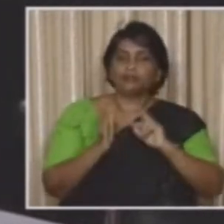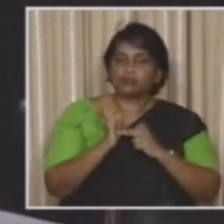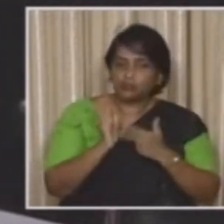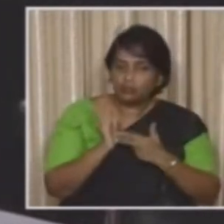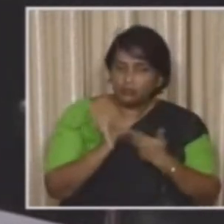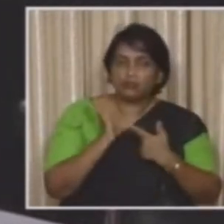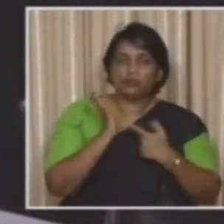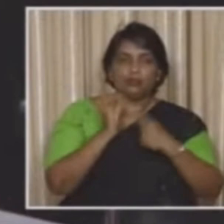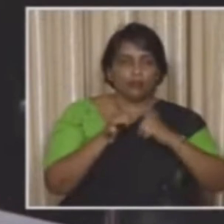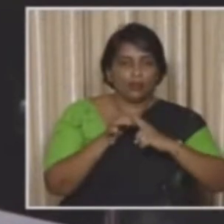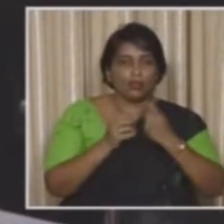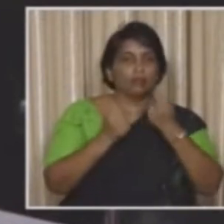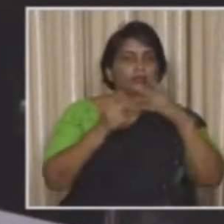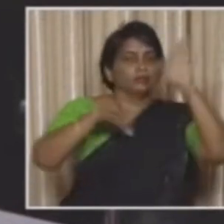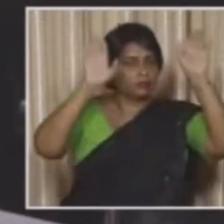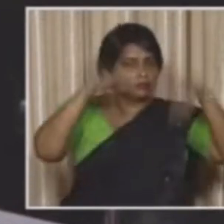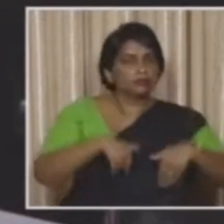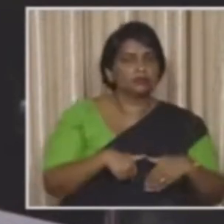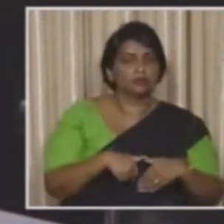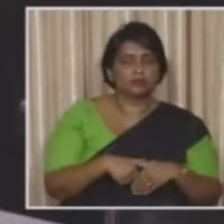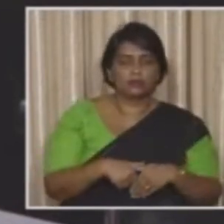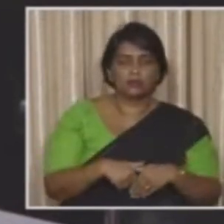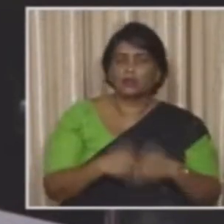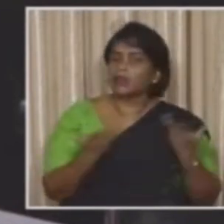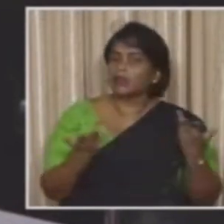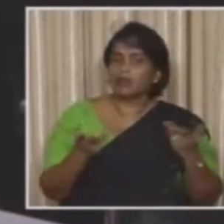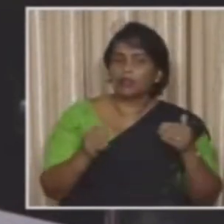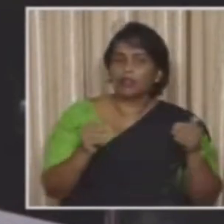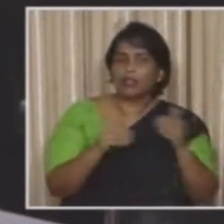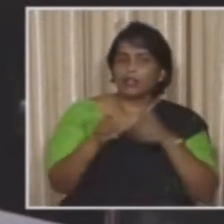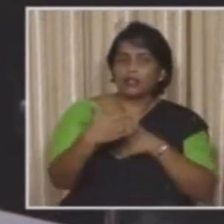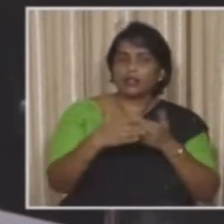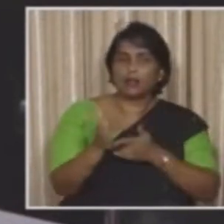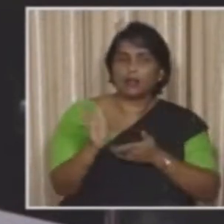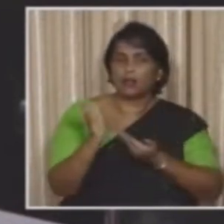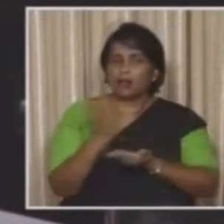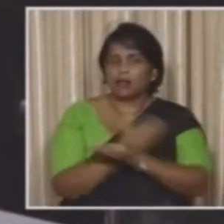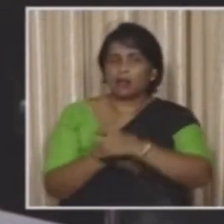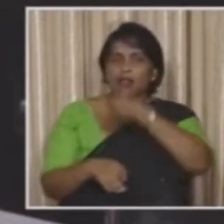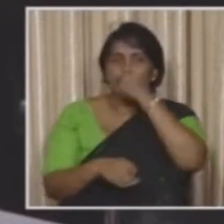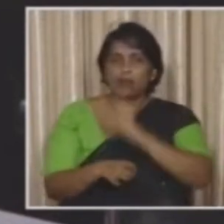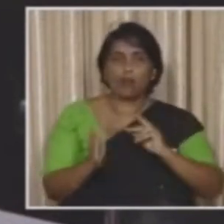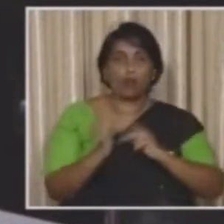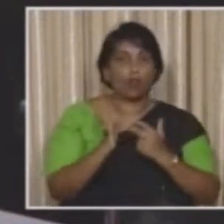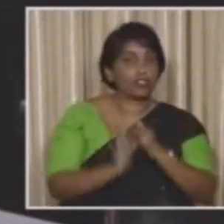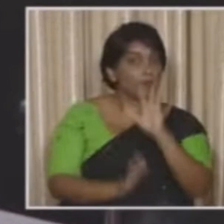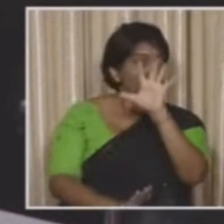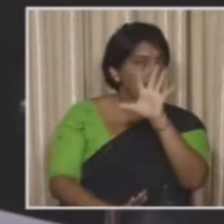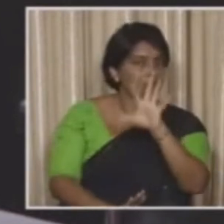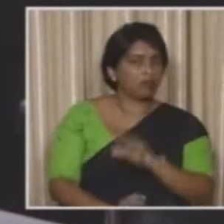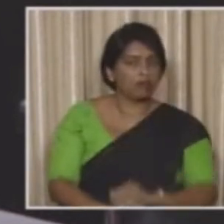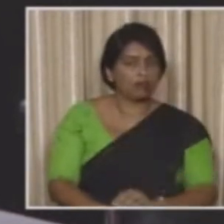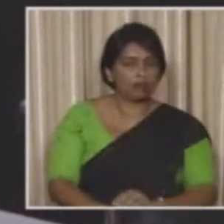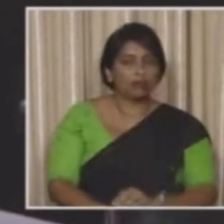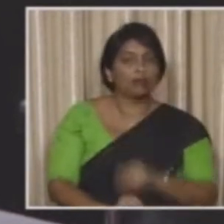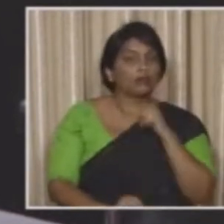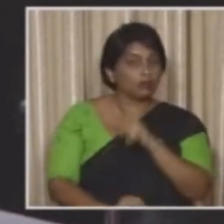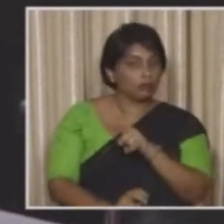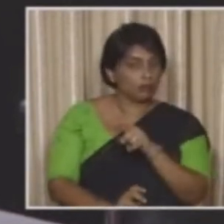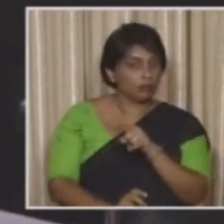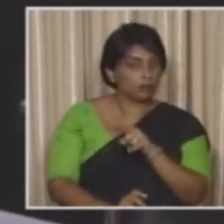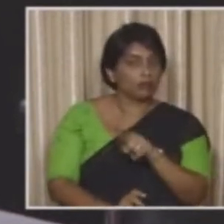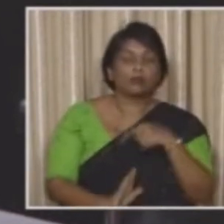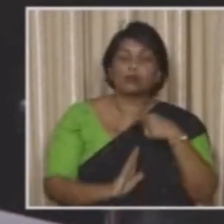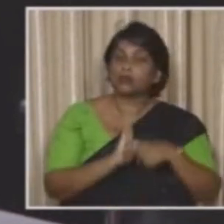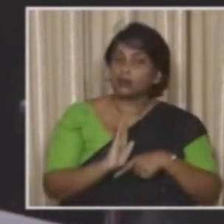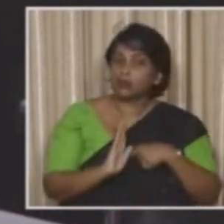තියෙනවා ටෙන්ඩර් ගඳවලා මිල ගණන් කරනවන්නකො. ඇයි යටින් කැබිනට් මණ්ඩලයට ගෙන අනුමැතිය දෙන්නේ? ව්‍යාපෘති පහක් තියෙනවා. ඒ නිසා